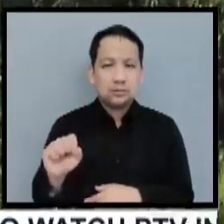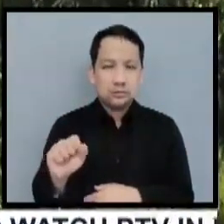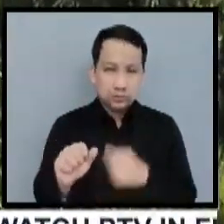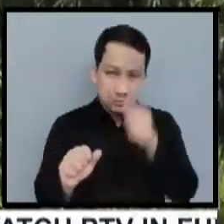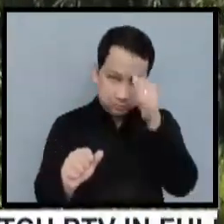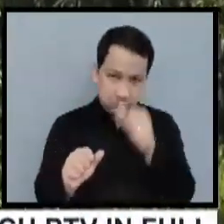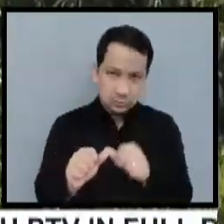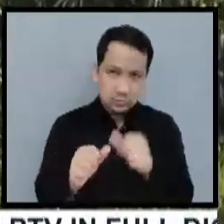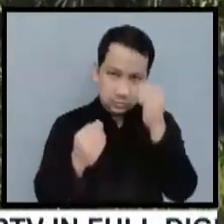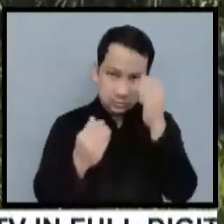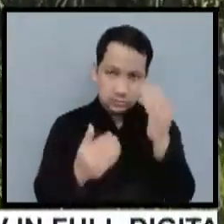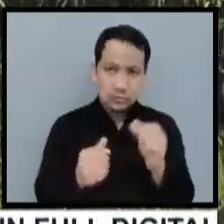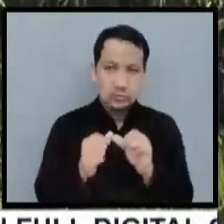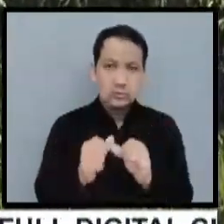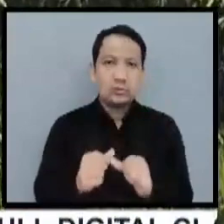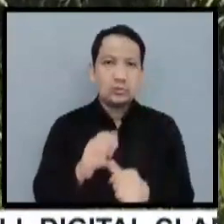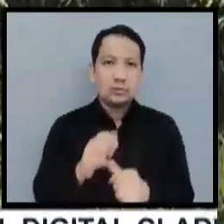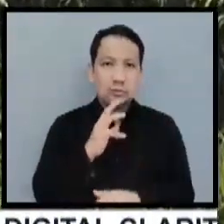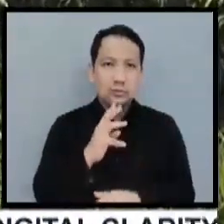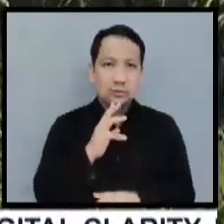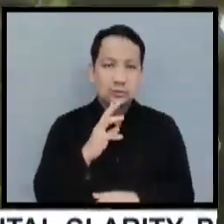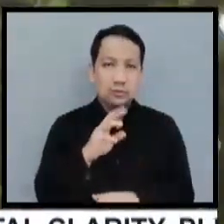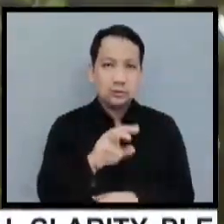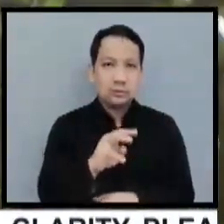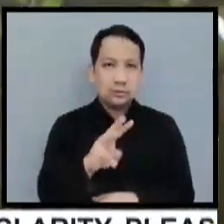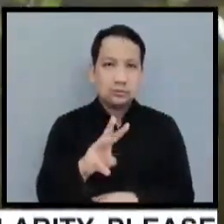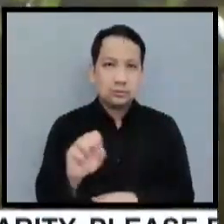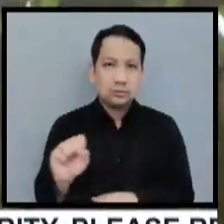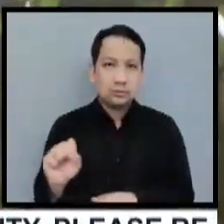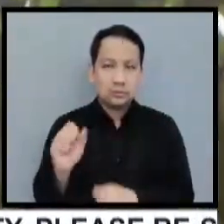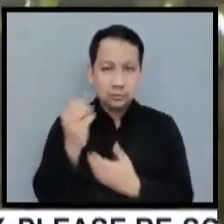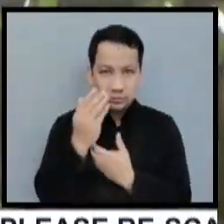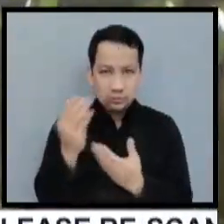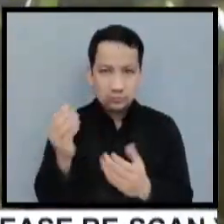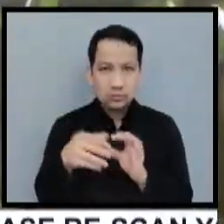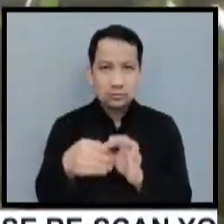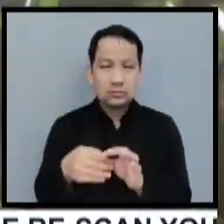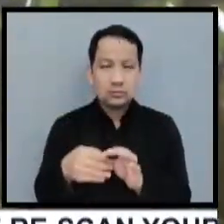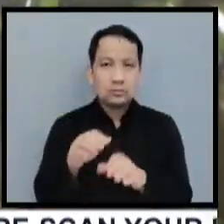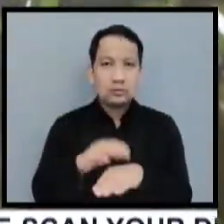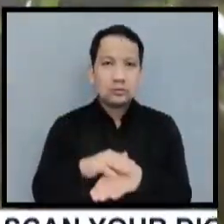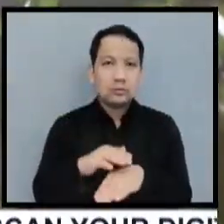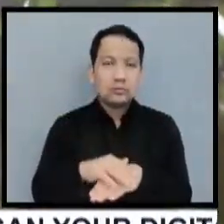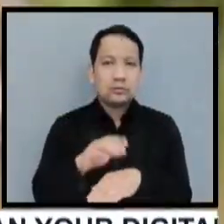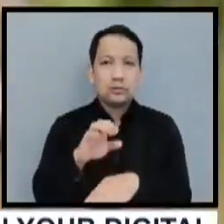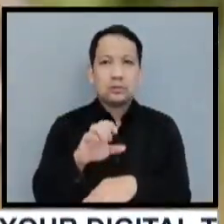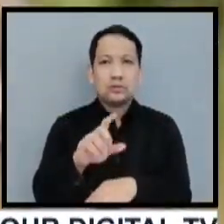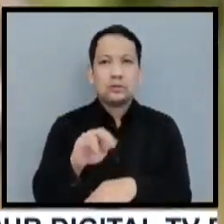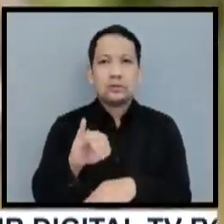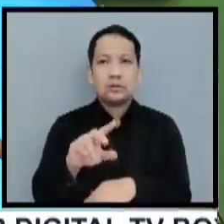responsable sa paggamit ng tubig dahil naharap pa rin ang bansa sa banta ng El Niño.